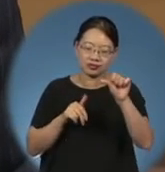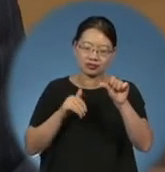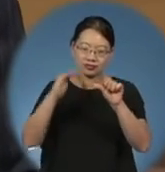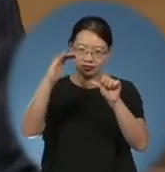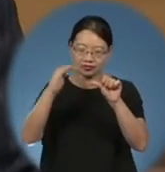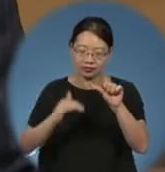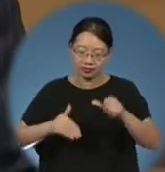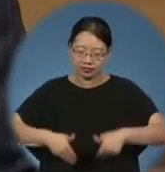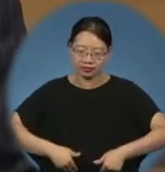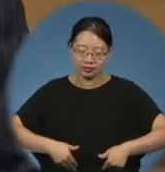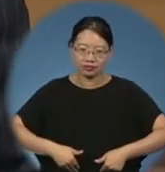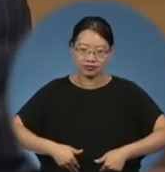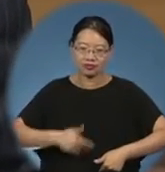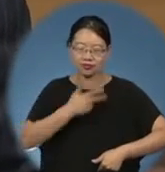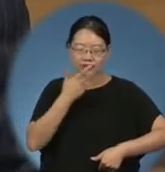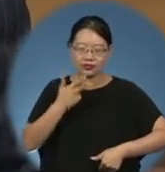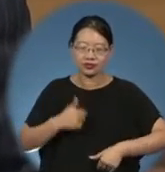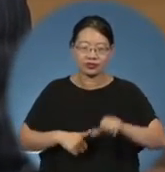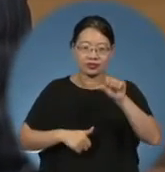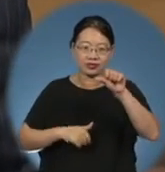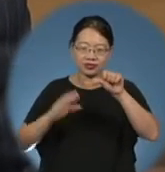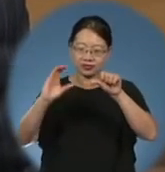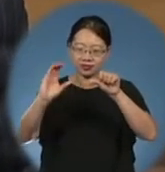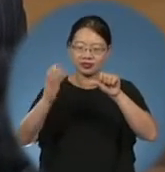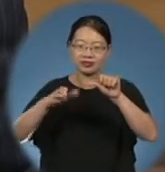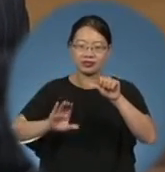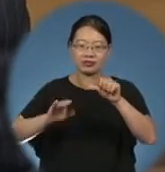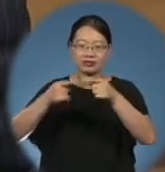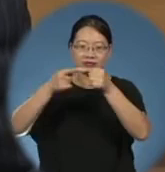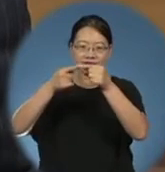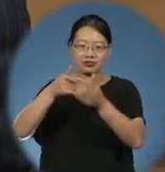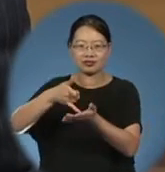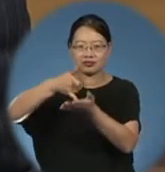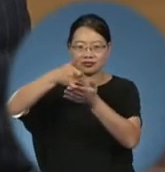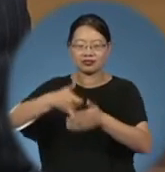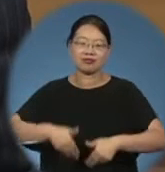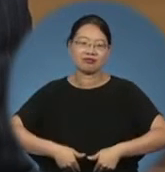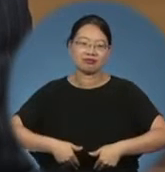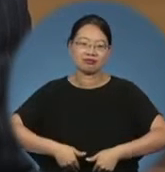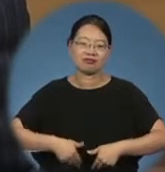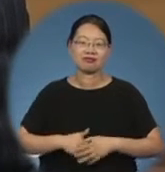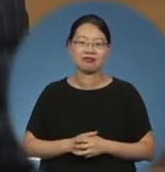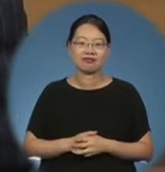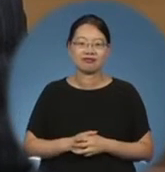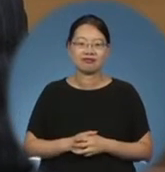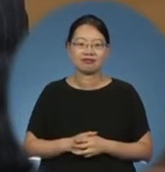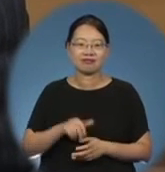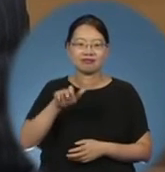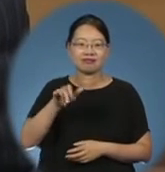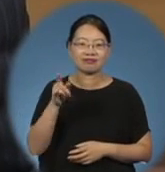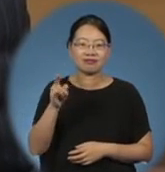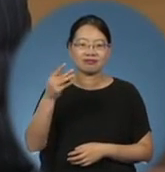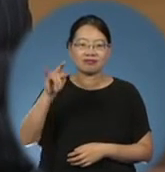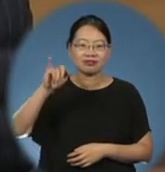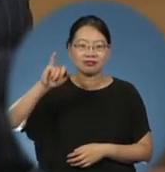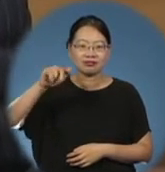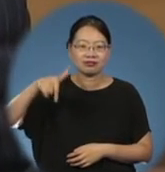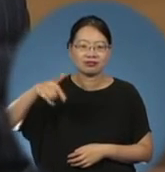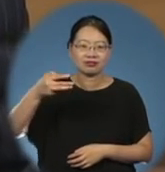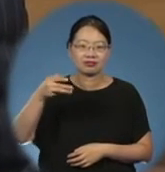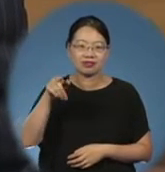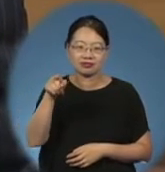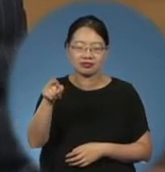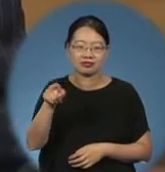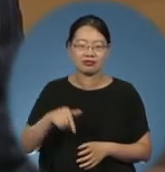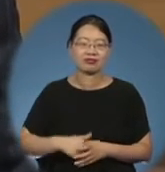필요하다 를 영어로 파일 드시라고 했는데요 우선 인격이 중요한 것 같아요 임계 역 캐릭터 되요 예 그 다음에